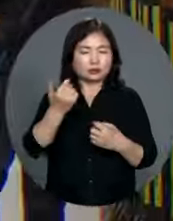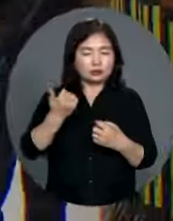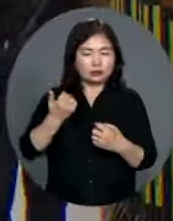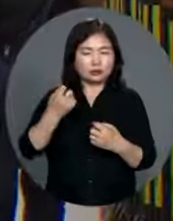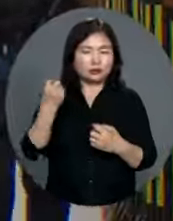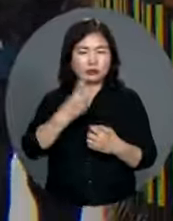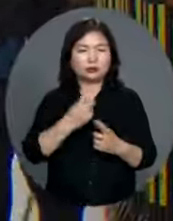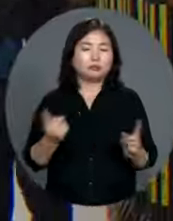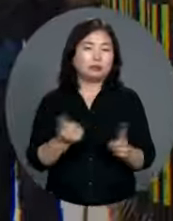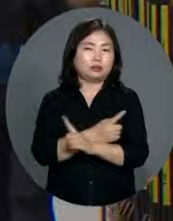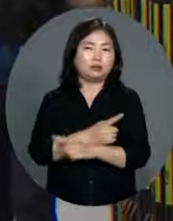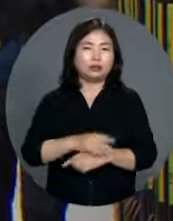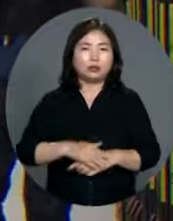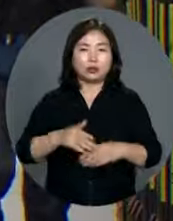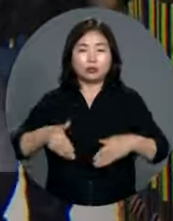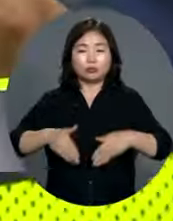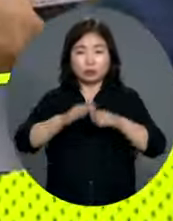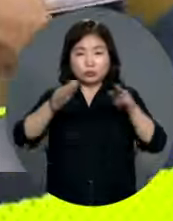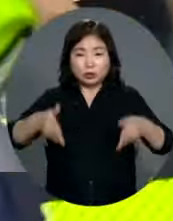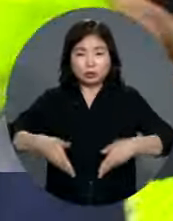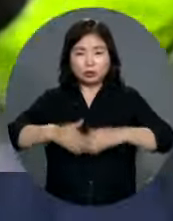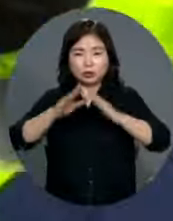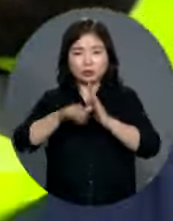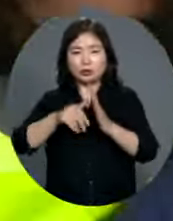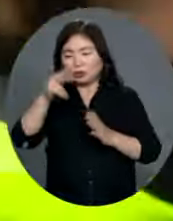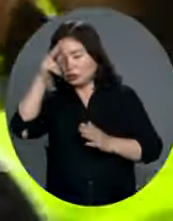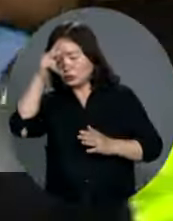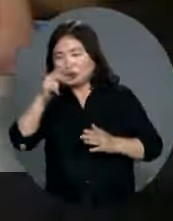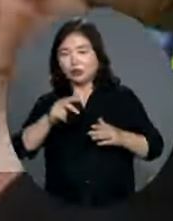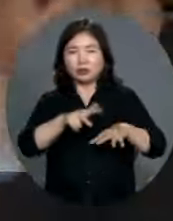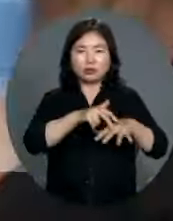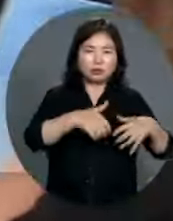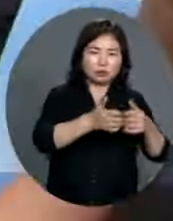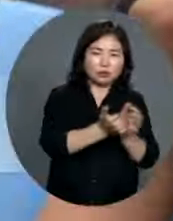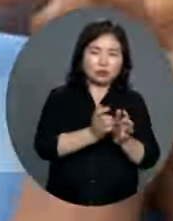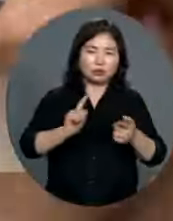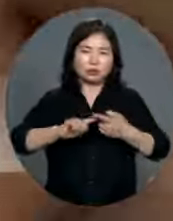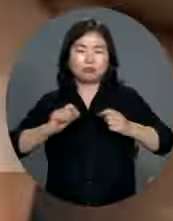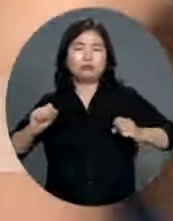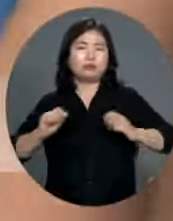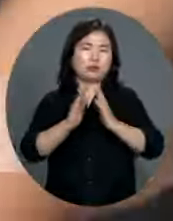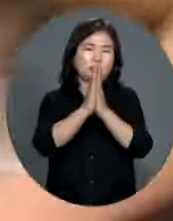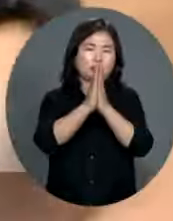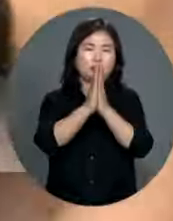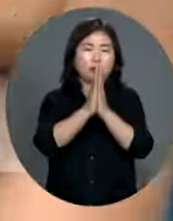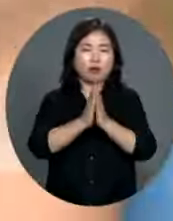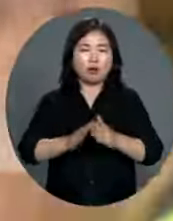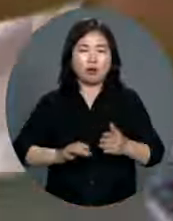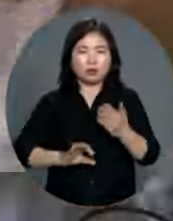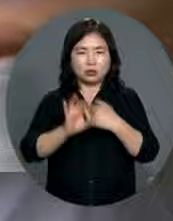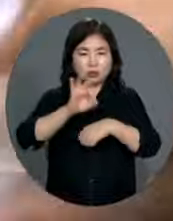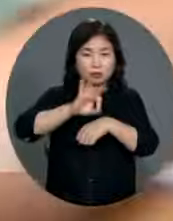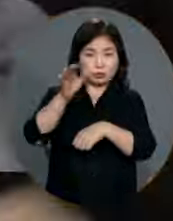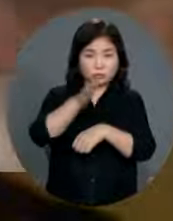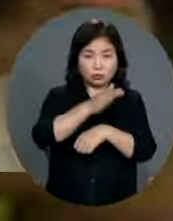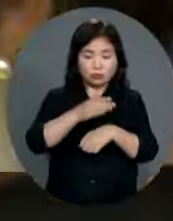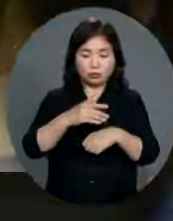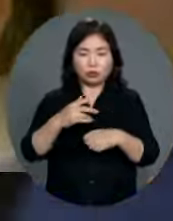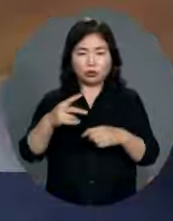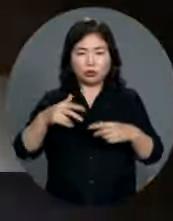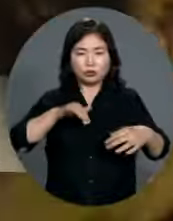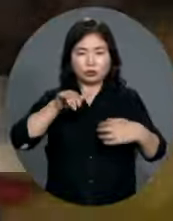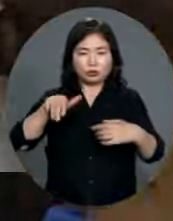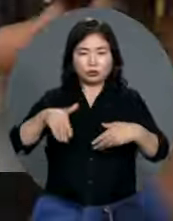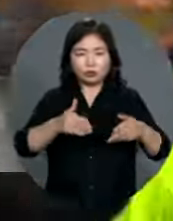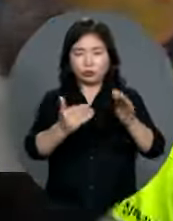했습니다. 무대를 설치하는 과정에 주최 측과 경찰이 대치하는 상황이 벌어졌습니다. 오전 10시부터 도로를 통제하기로